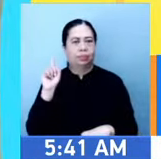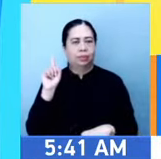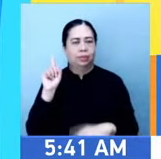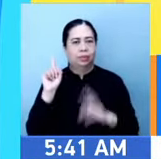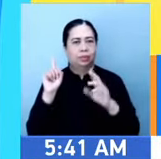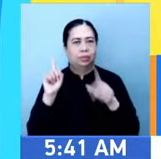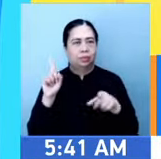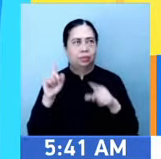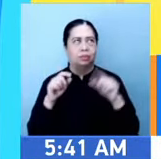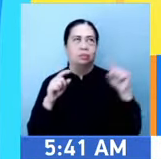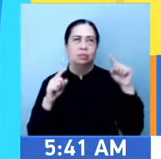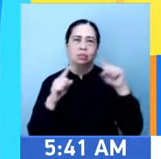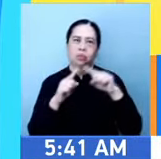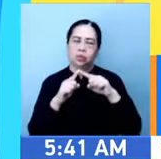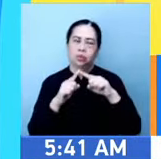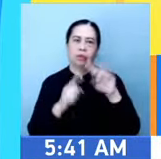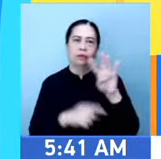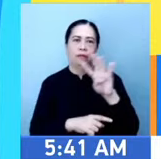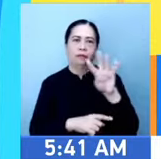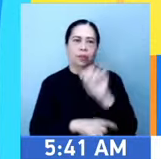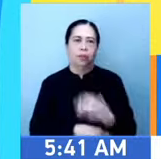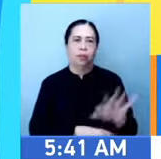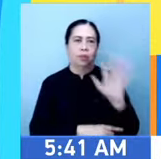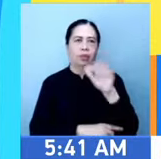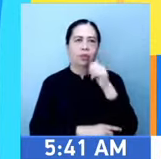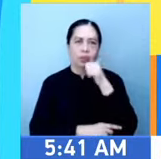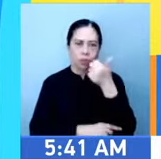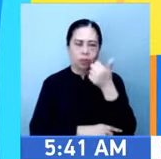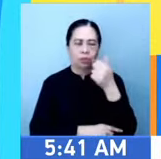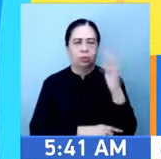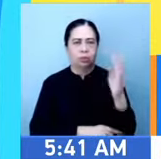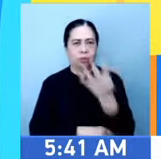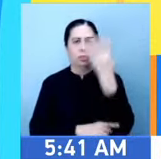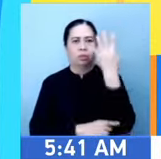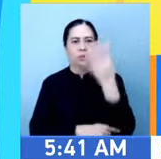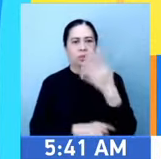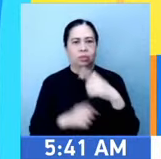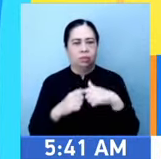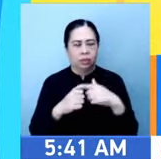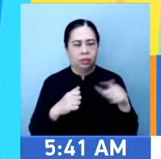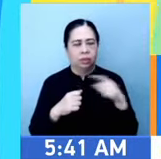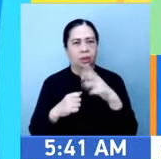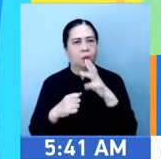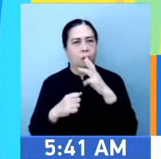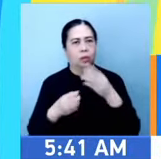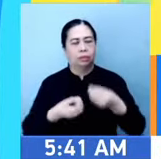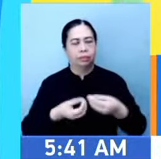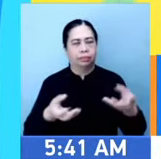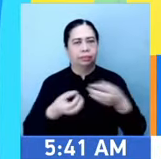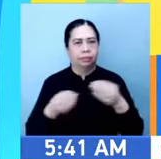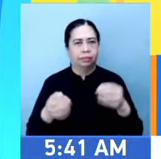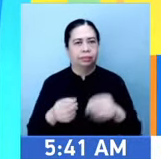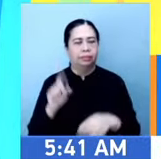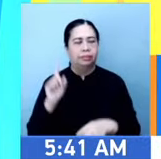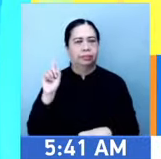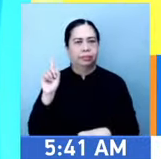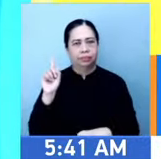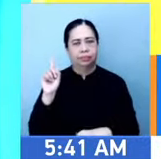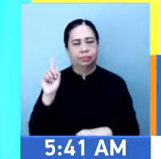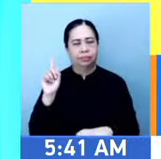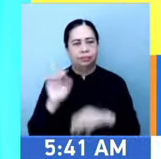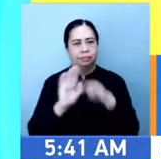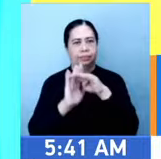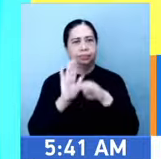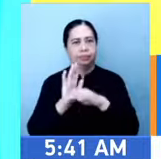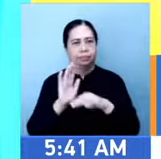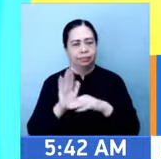magtatagal hanggang alas 4 ng umaga bukas. Magsasagawa naman ng gearbox replacement sa Manila East Road sa Angono, Rizal. Apektado niya ng ilang